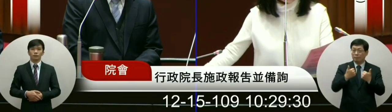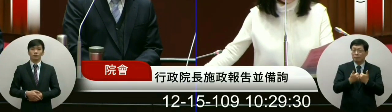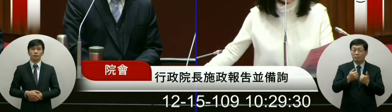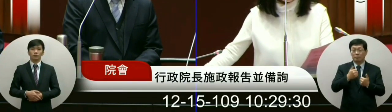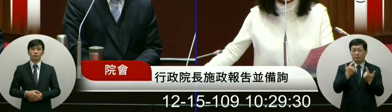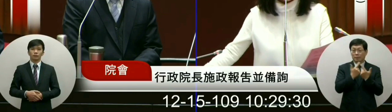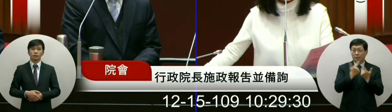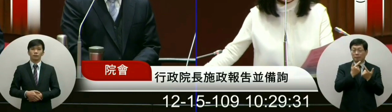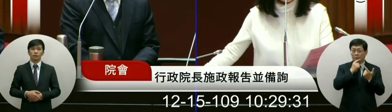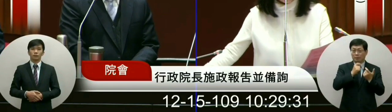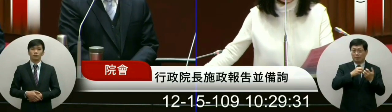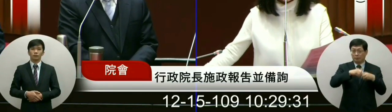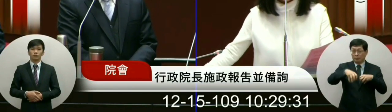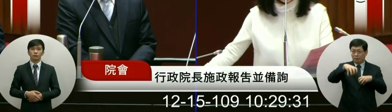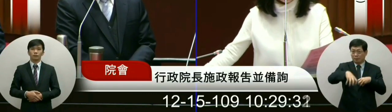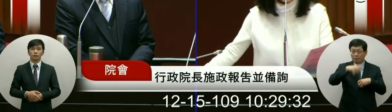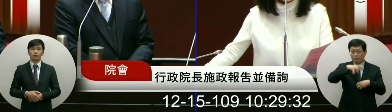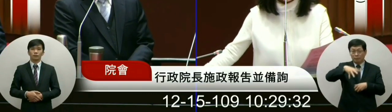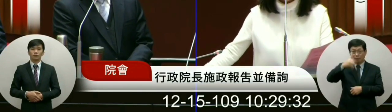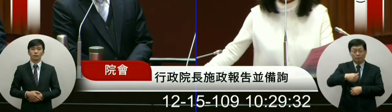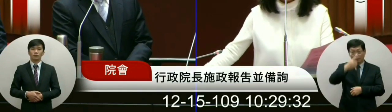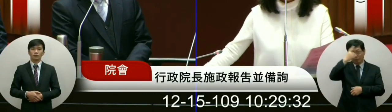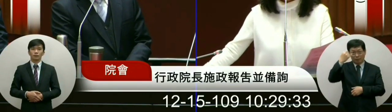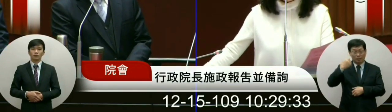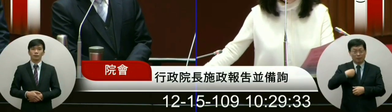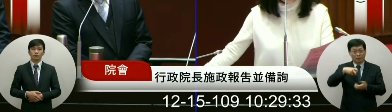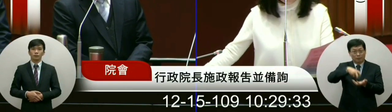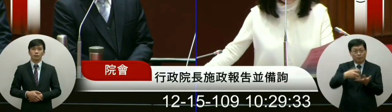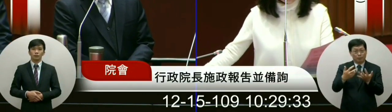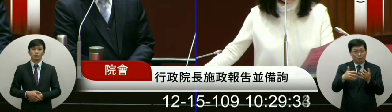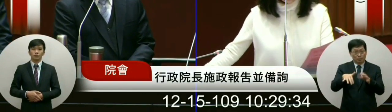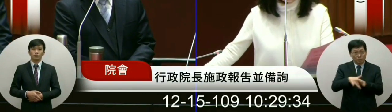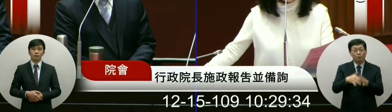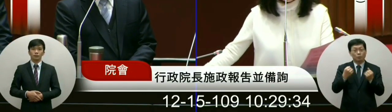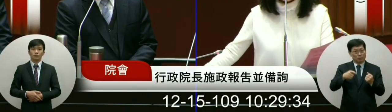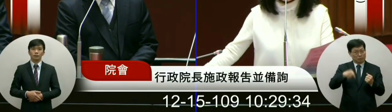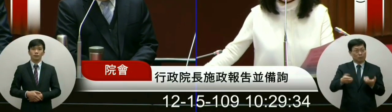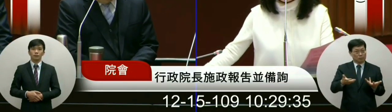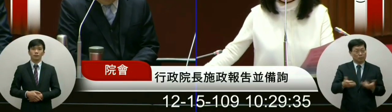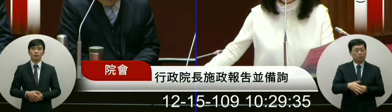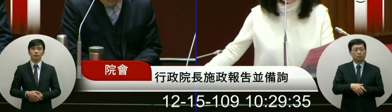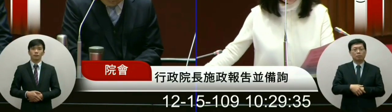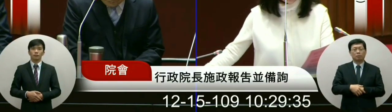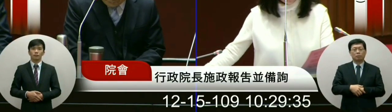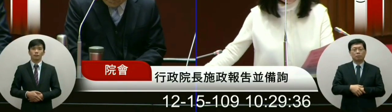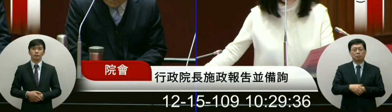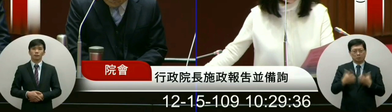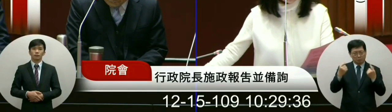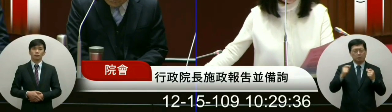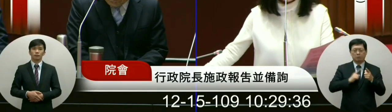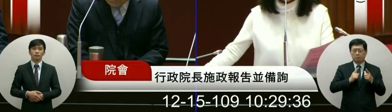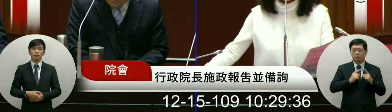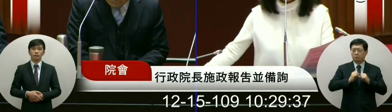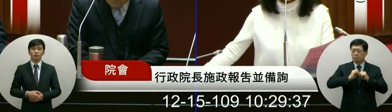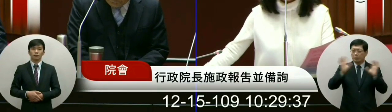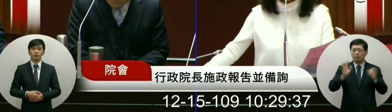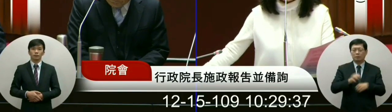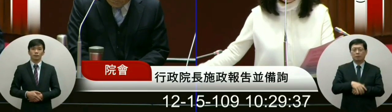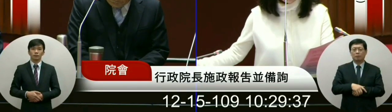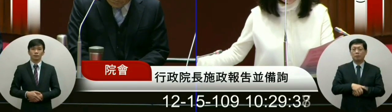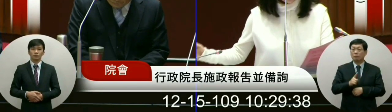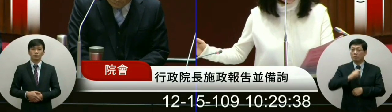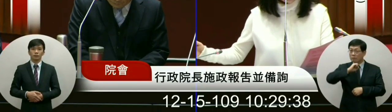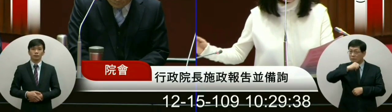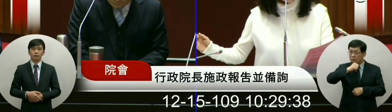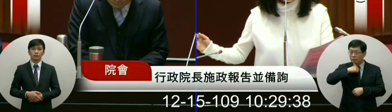会台北办事处的处长司徒文，他在美牛争议的期间，他也曾经公开的说，